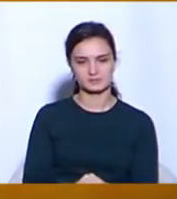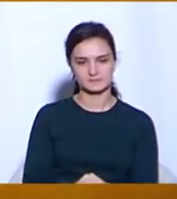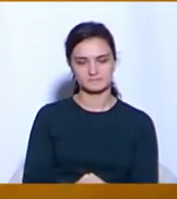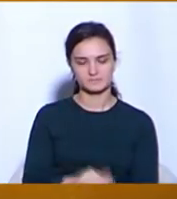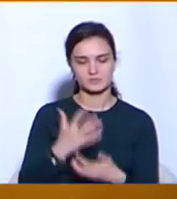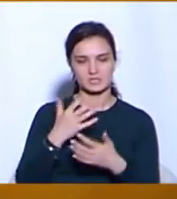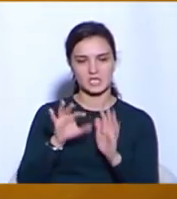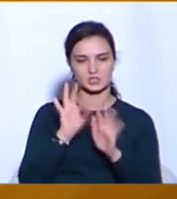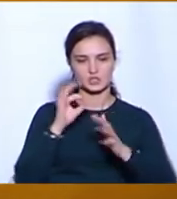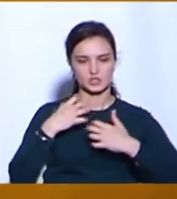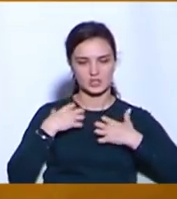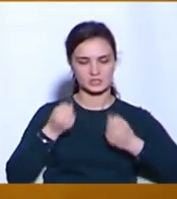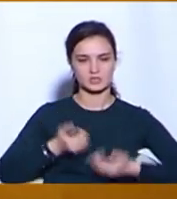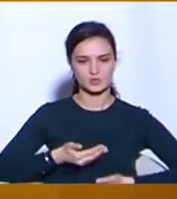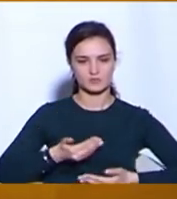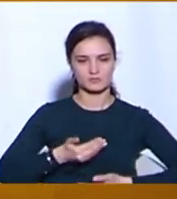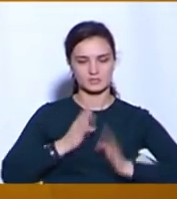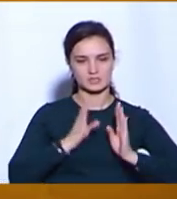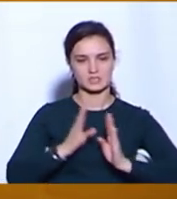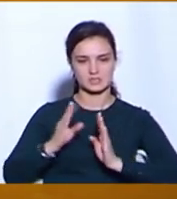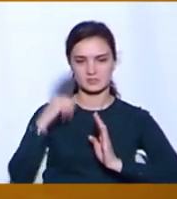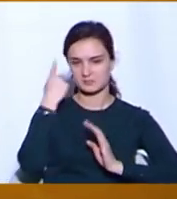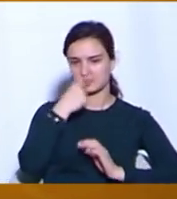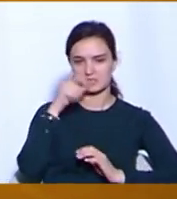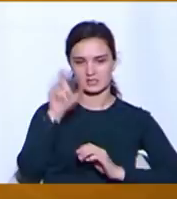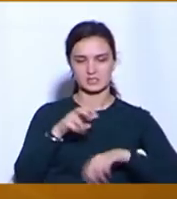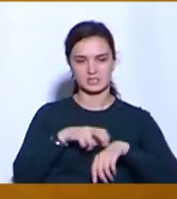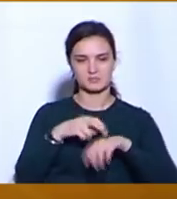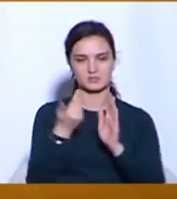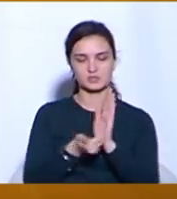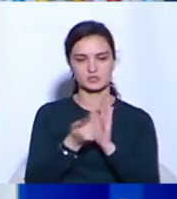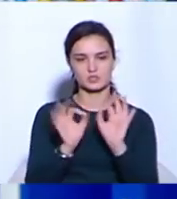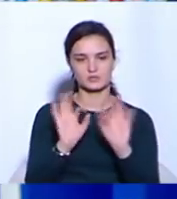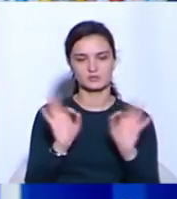თქმით. აირჩიეთ ჯანსაღი ცხოვრების წესი პირადი ექიმის რჩევით.